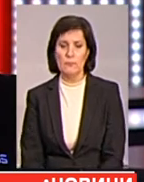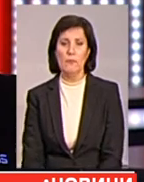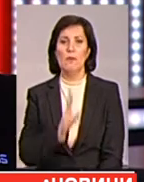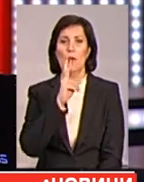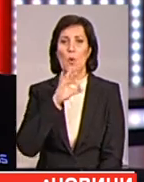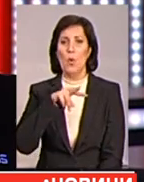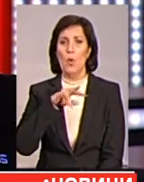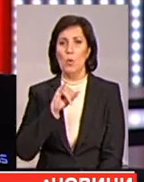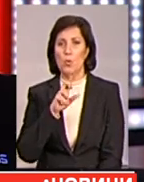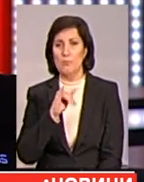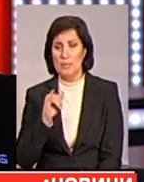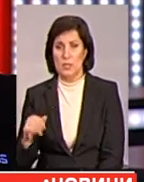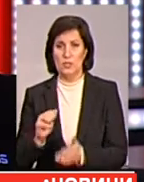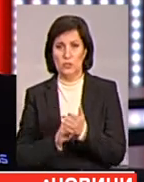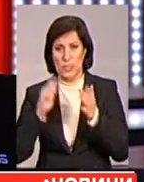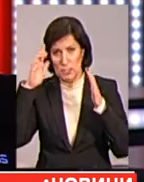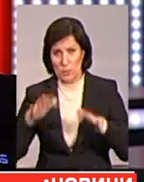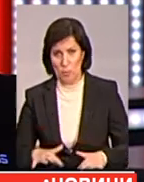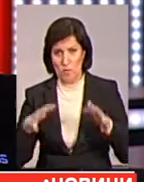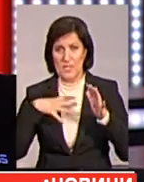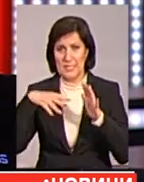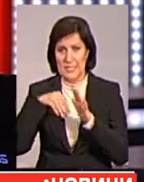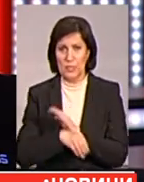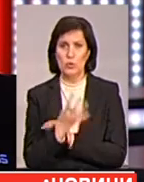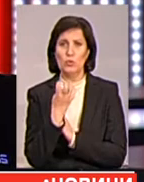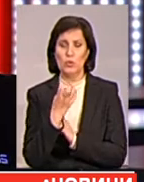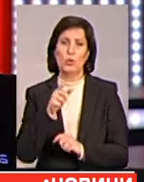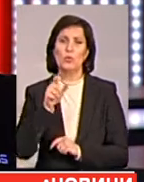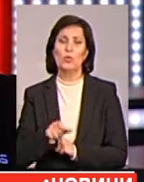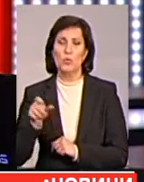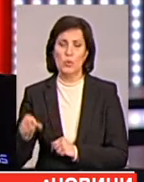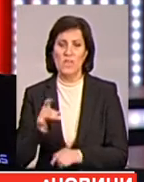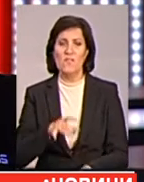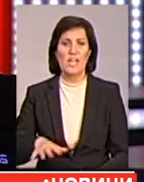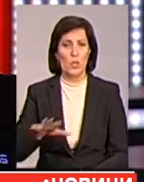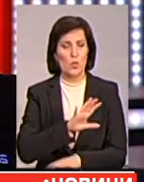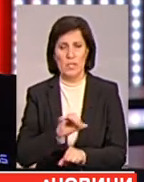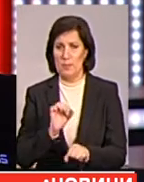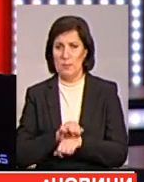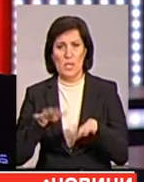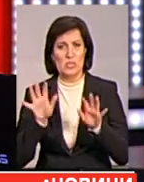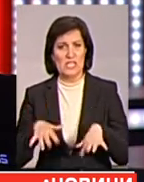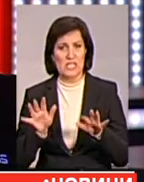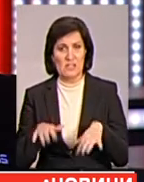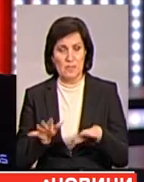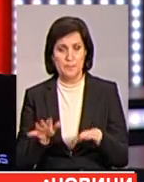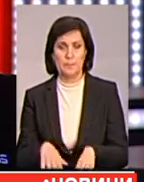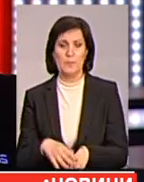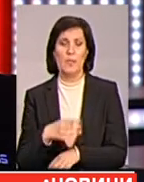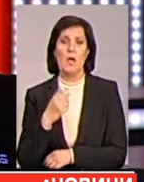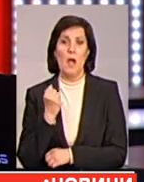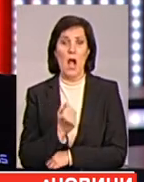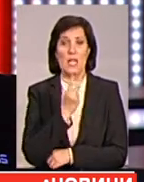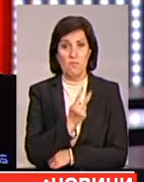У Колумбії через повені за останні півтора місяця загинуло близько 400 людей. У регіоні не припиняються зливи. А двома